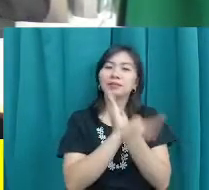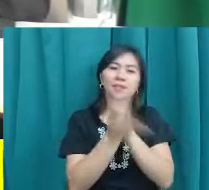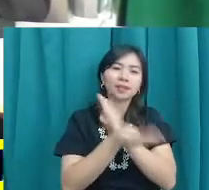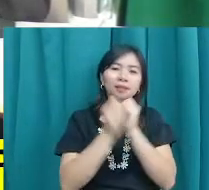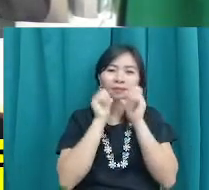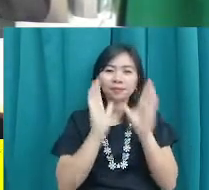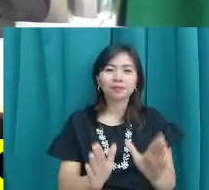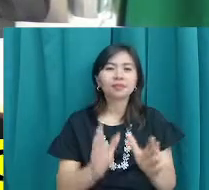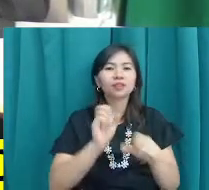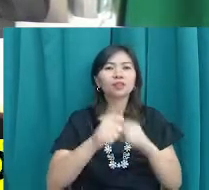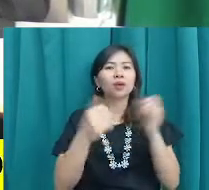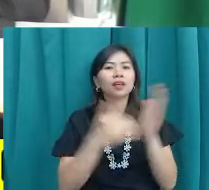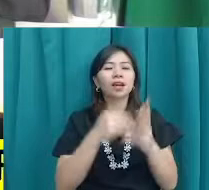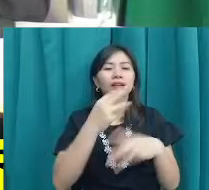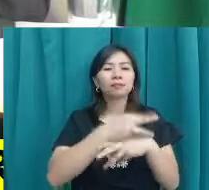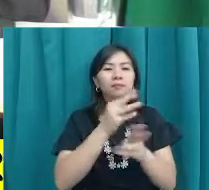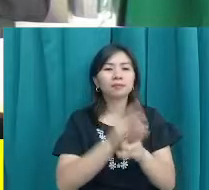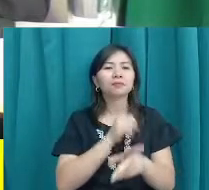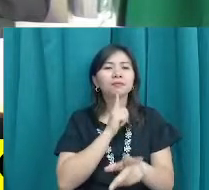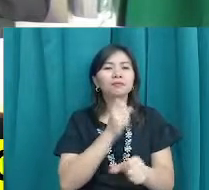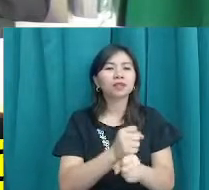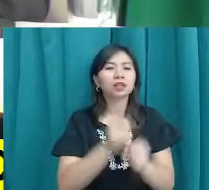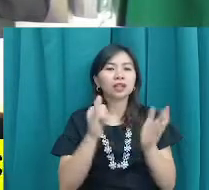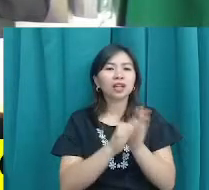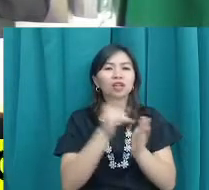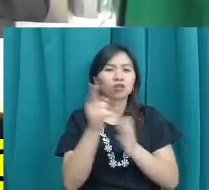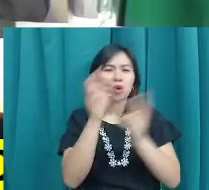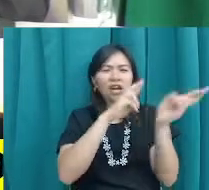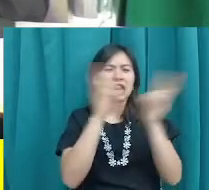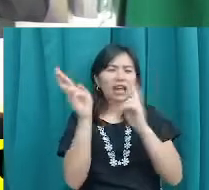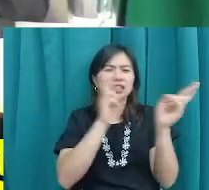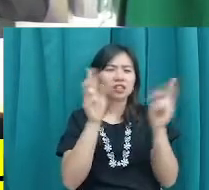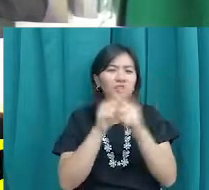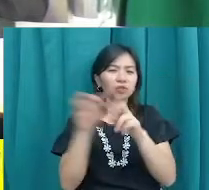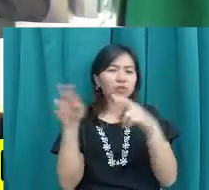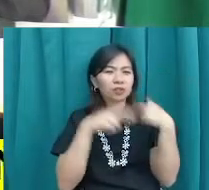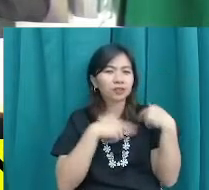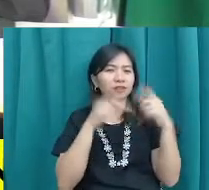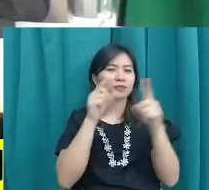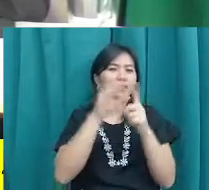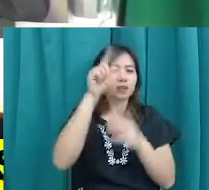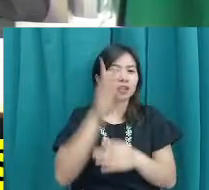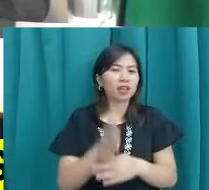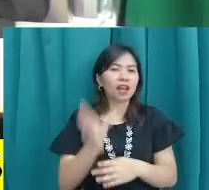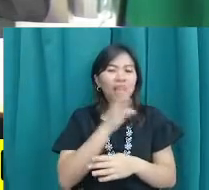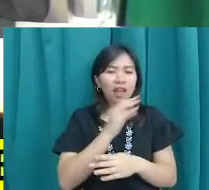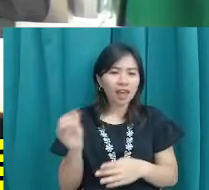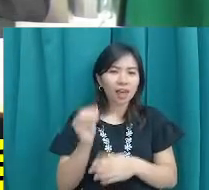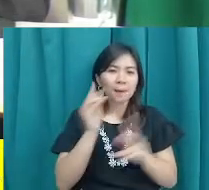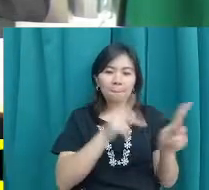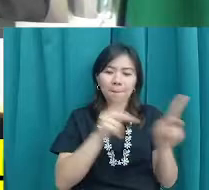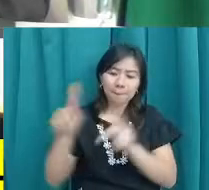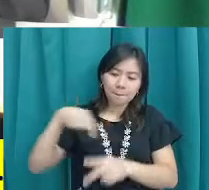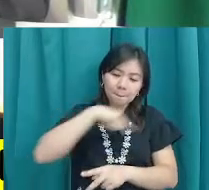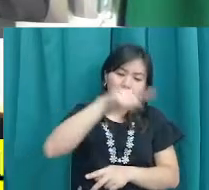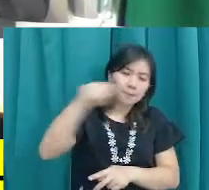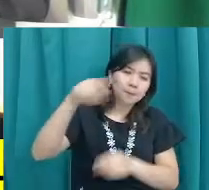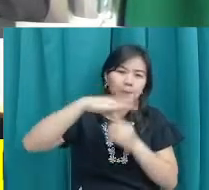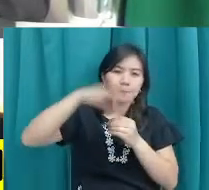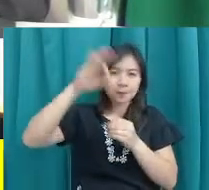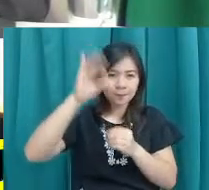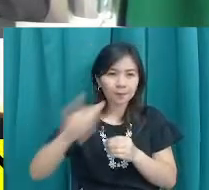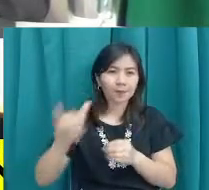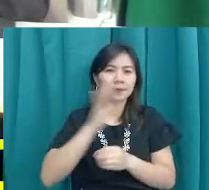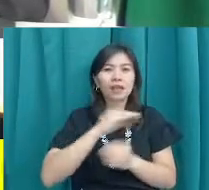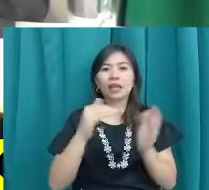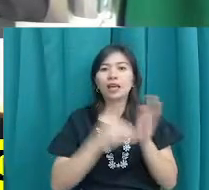Kaya make it sure, brethren, na kayo po'y handang makinig ng salita ng Diyos and this prepared you spiritually, young people. And para sa mga adults,